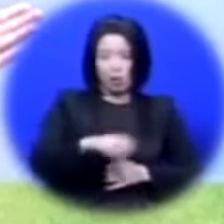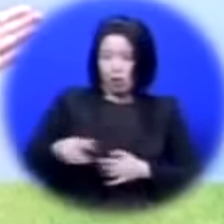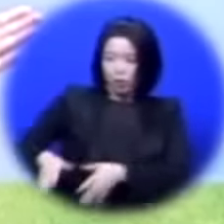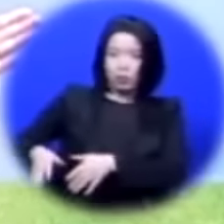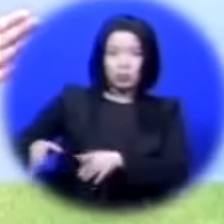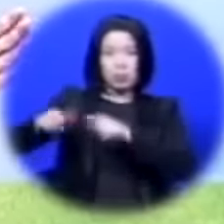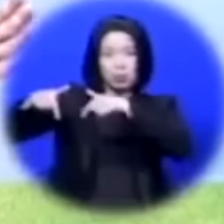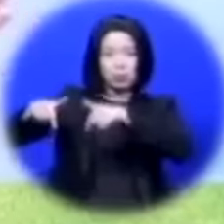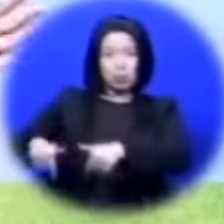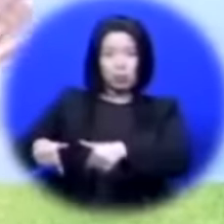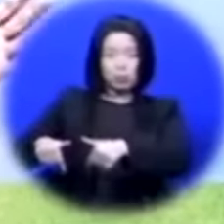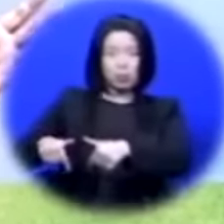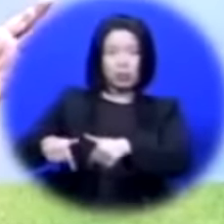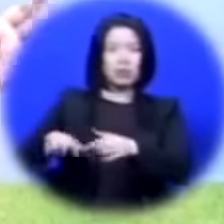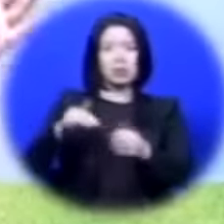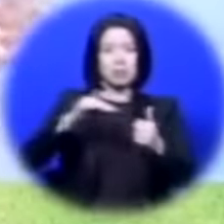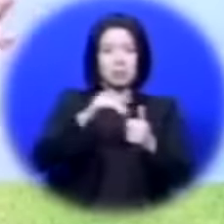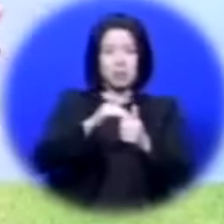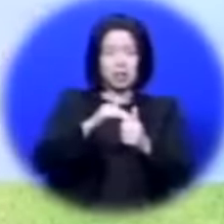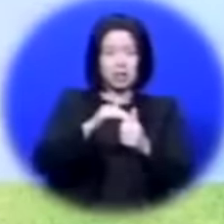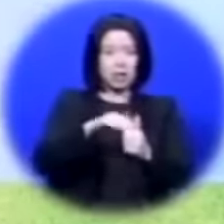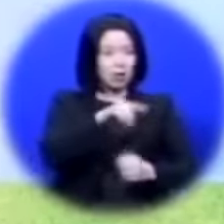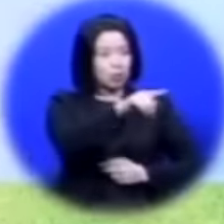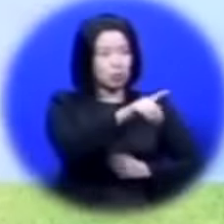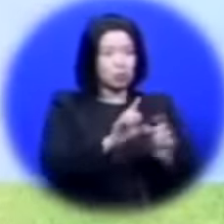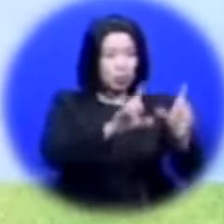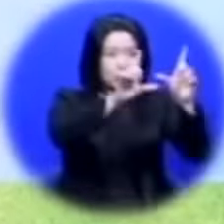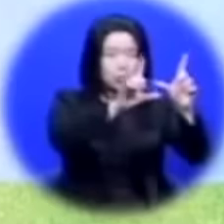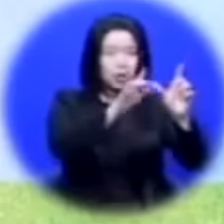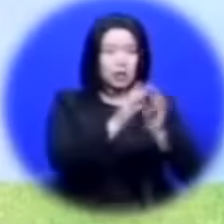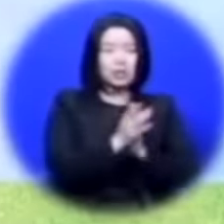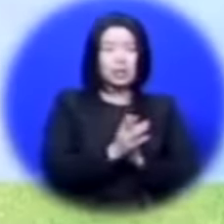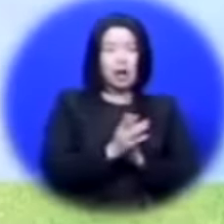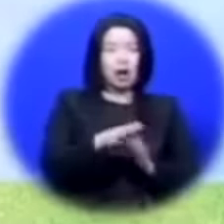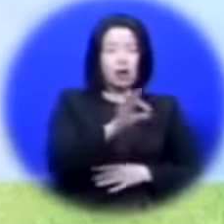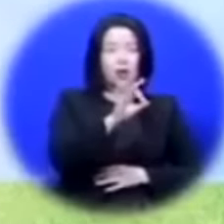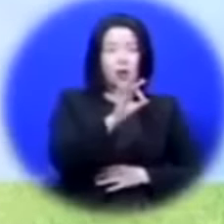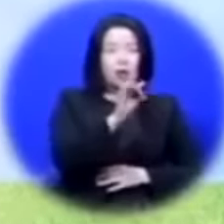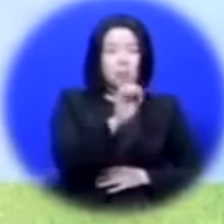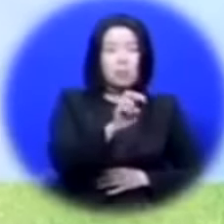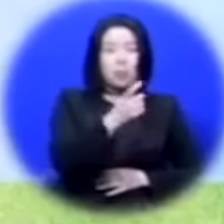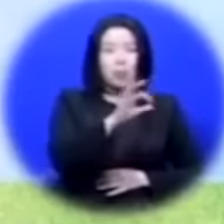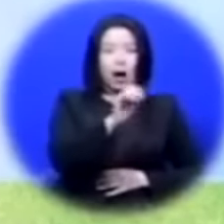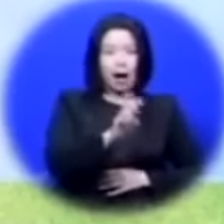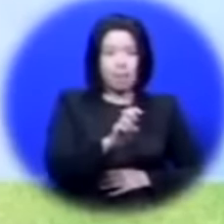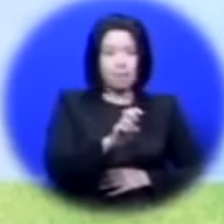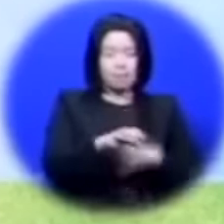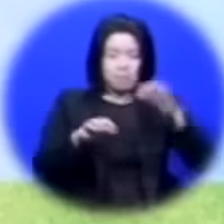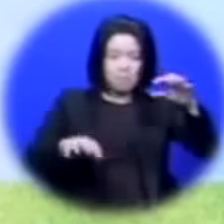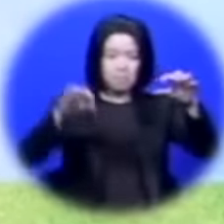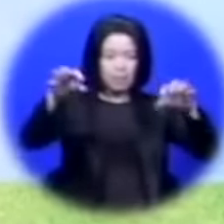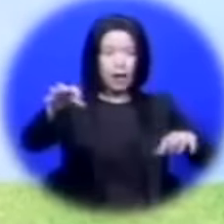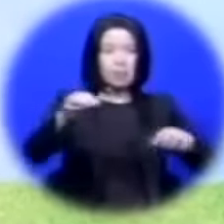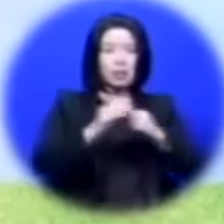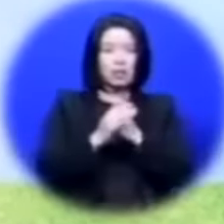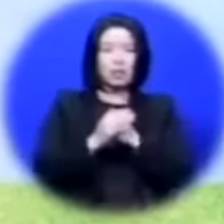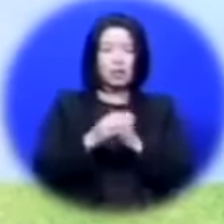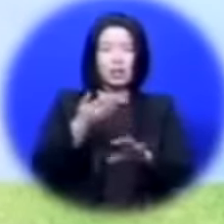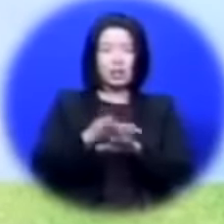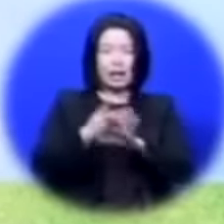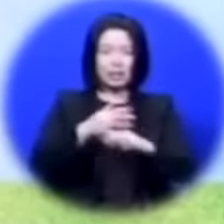있었습니다 이 두 나라가 호시탐탐 다윗을 치려고 준비하고 있는 형국인데